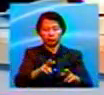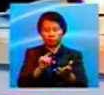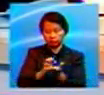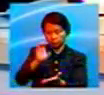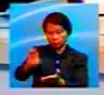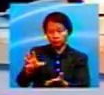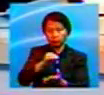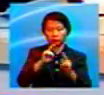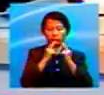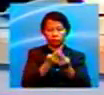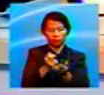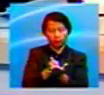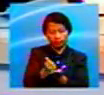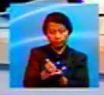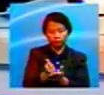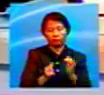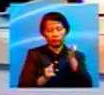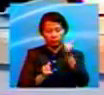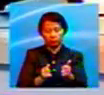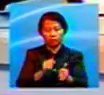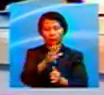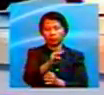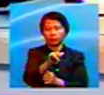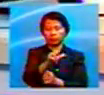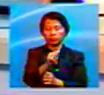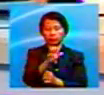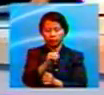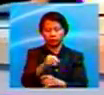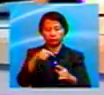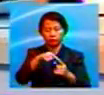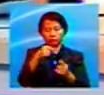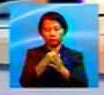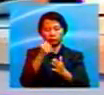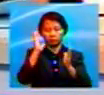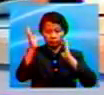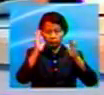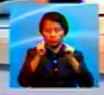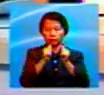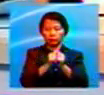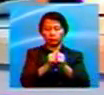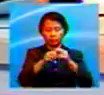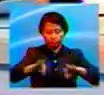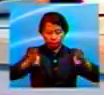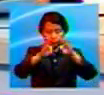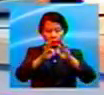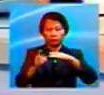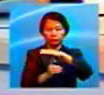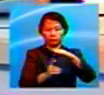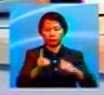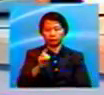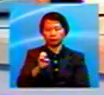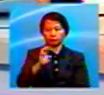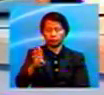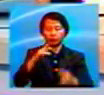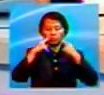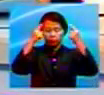pelaburan dan unit amanah. Penjelajahan penganjuran MSEM ke seluruh negara menjadi satu instrumen penting dasar ekonomi baru